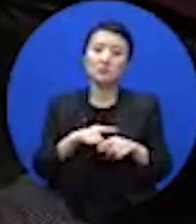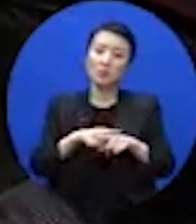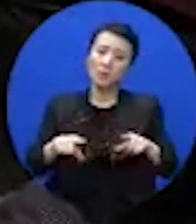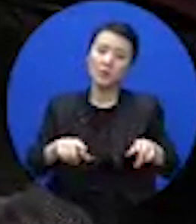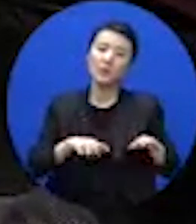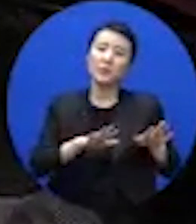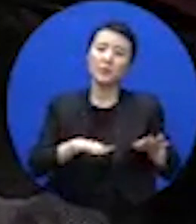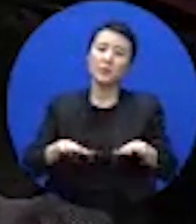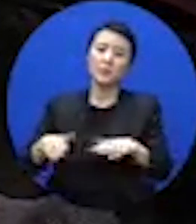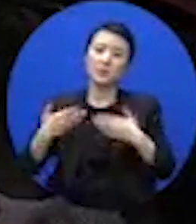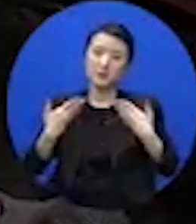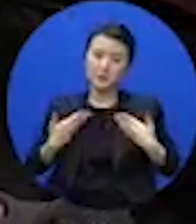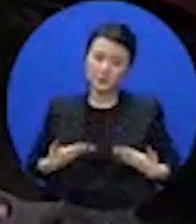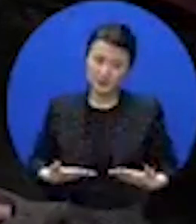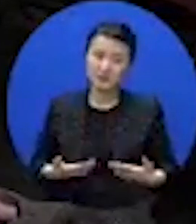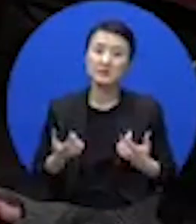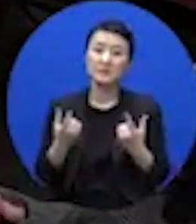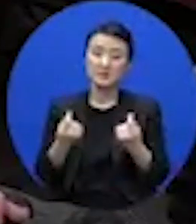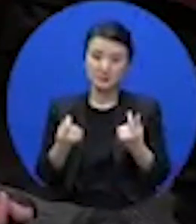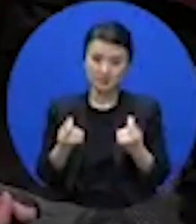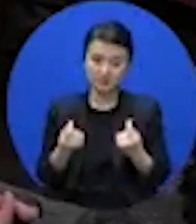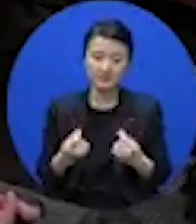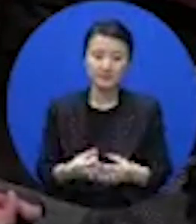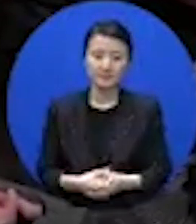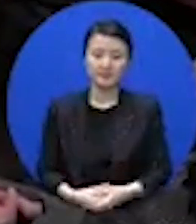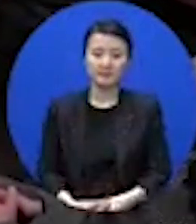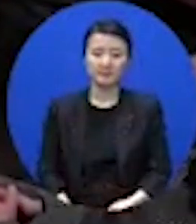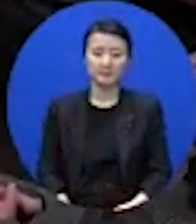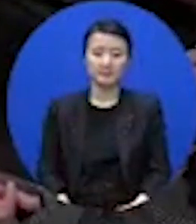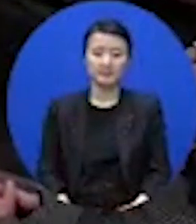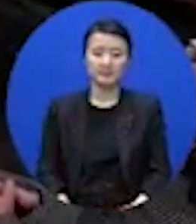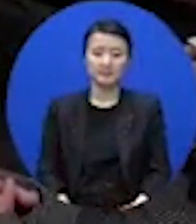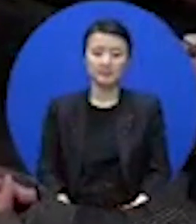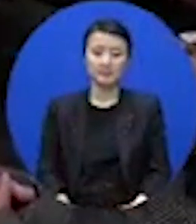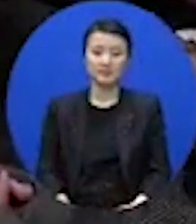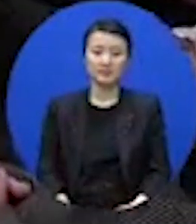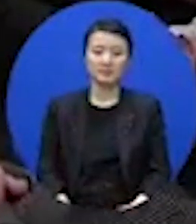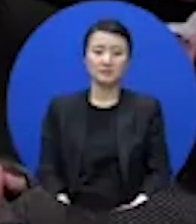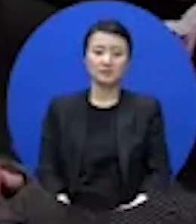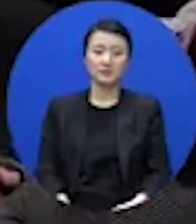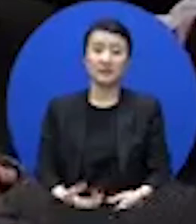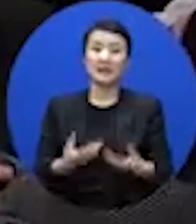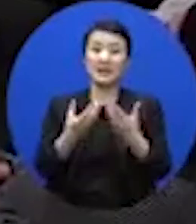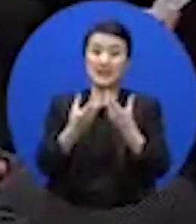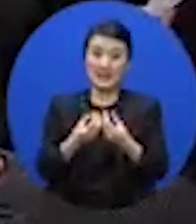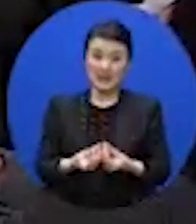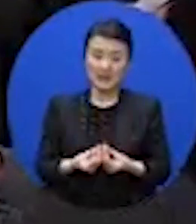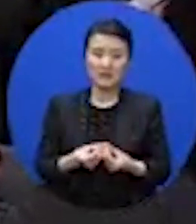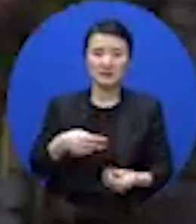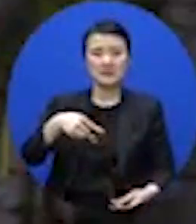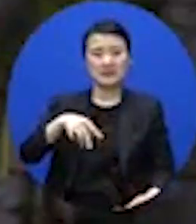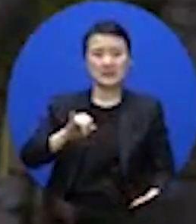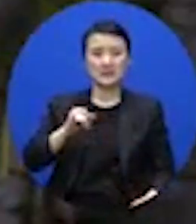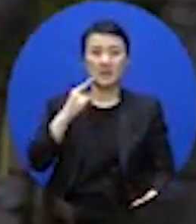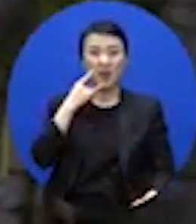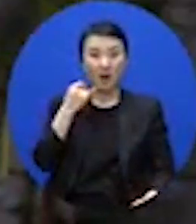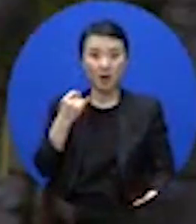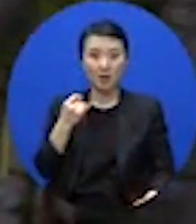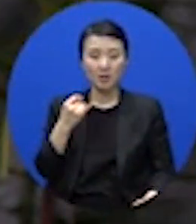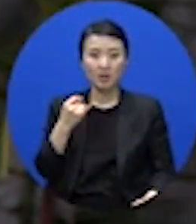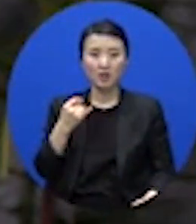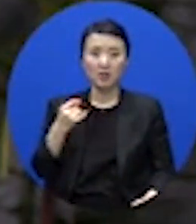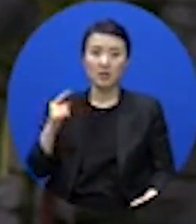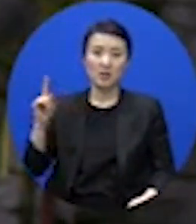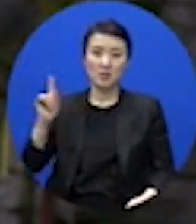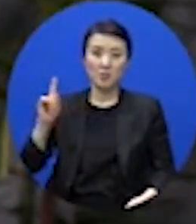우리 S월드의 대표적인 시어머니께서 나를 만약에 너무 힘들게 하셨다 그러면 파도가 많이 치는